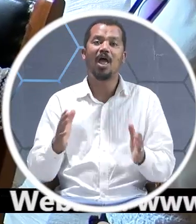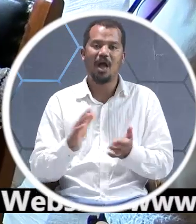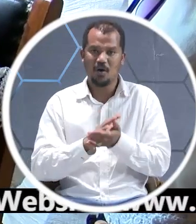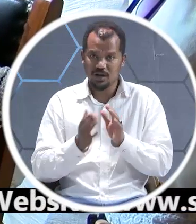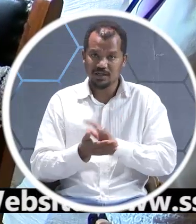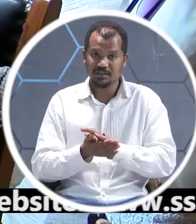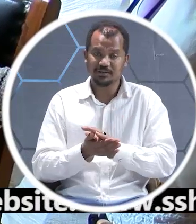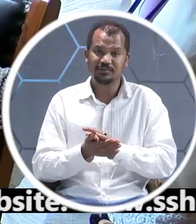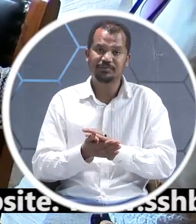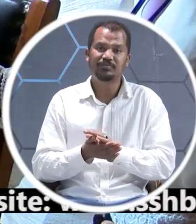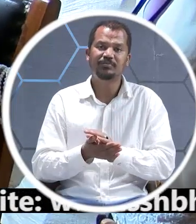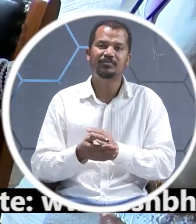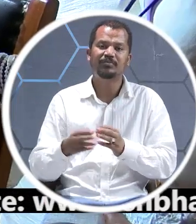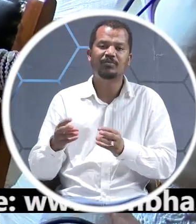ሆነን